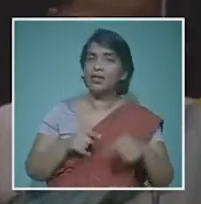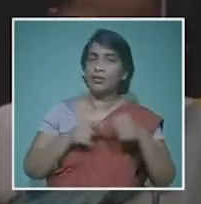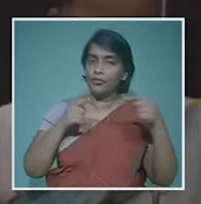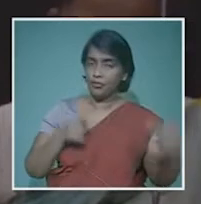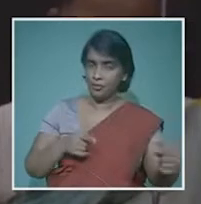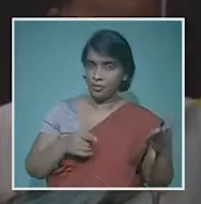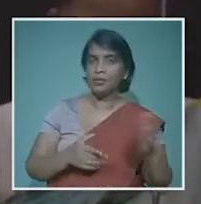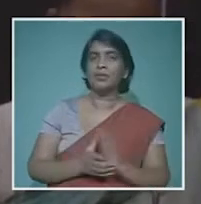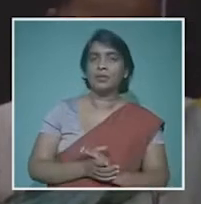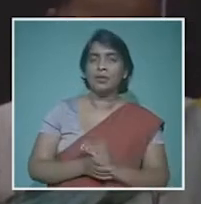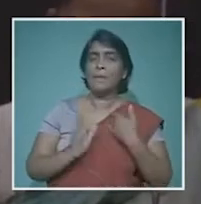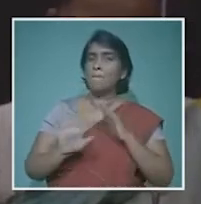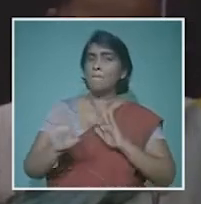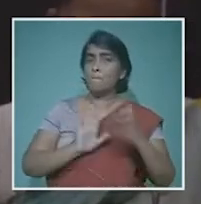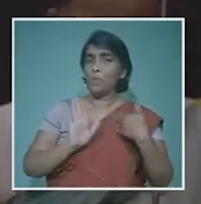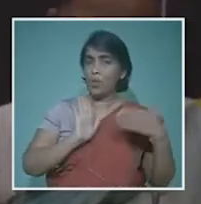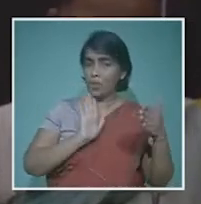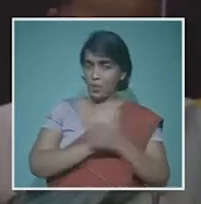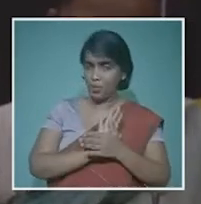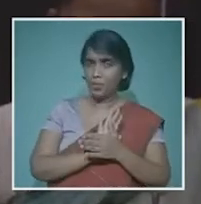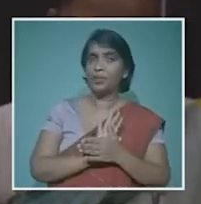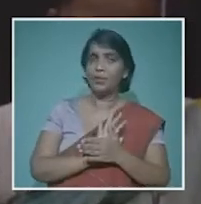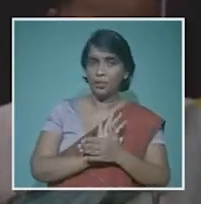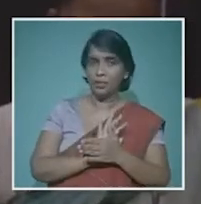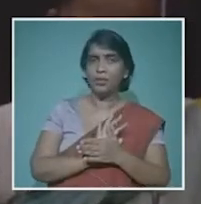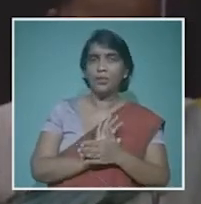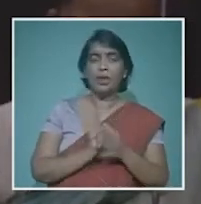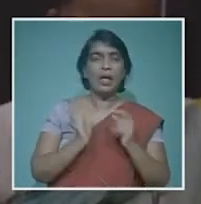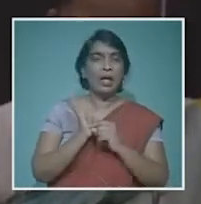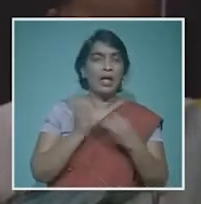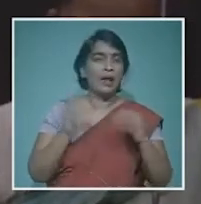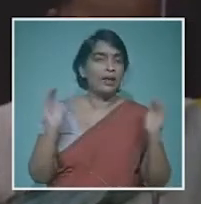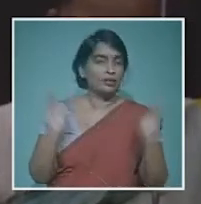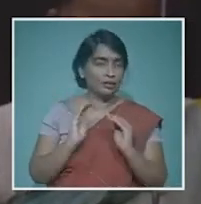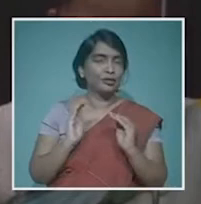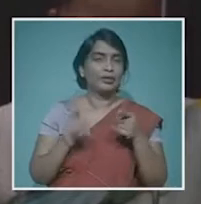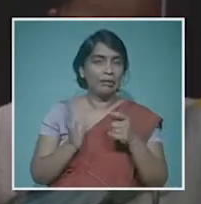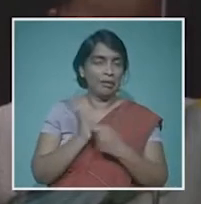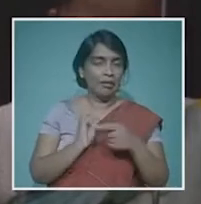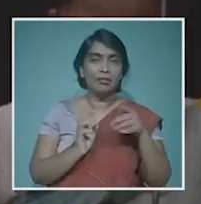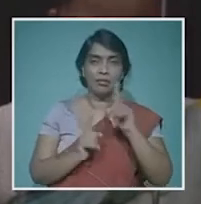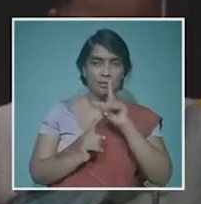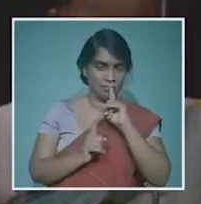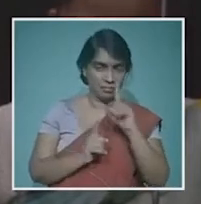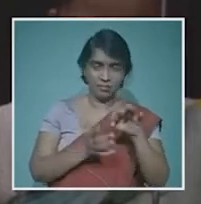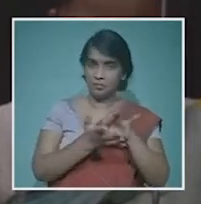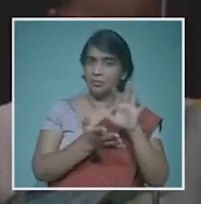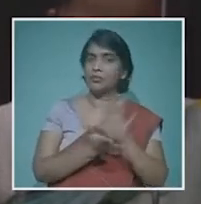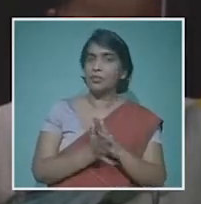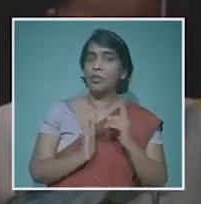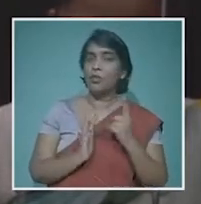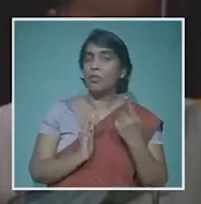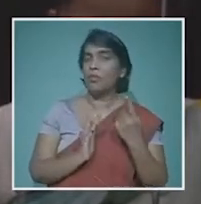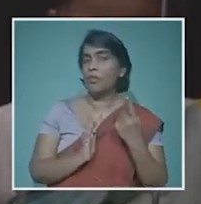පක්ෂයයි අපි පාලනය කරන කාලේ අපි ශුද්‍ර මූල්‍ය ණයවලට අපි දැම්මා පොලියට